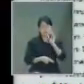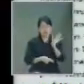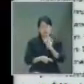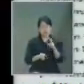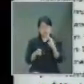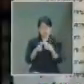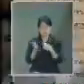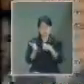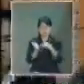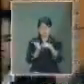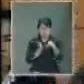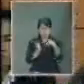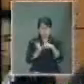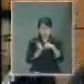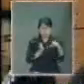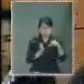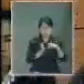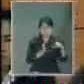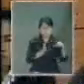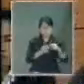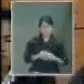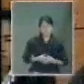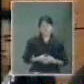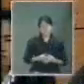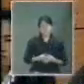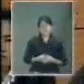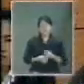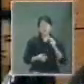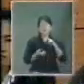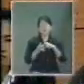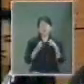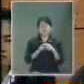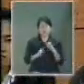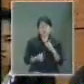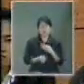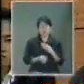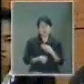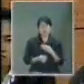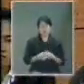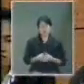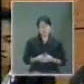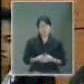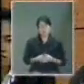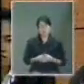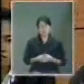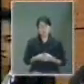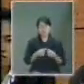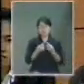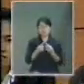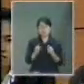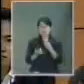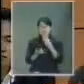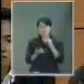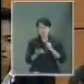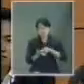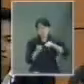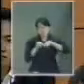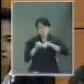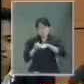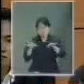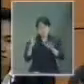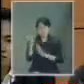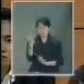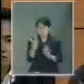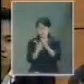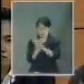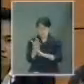ดครับลบชื่อออกหมดกลัวจะมีเรื่องกันปรากฏว่าหนังสืออย่างนี้ออกไปทั่วหมดแล้วครับ